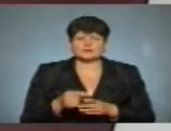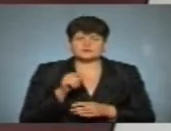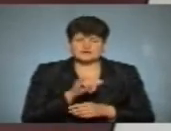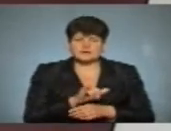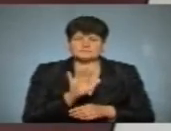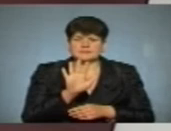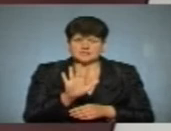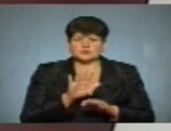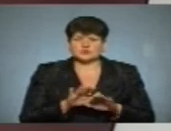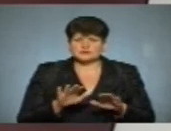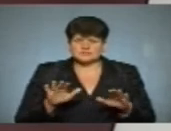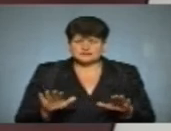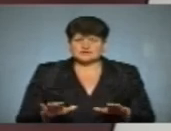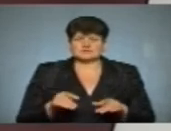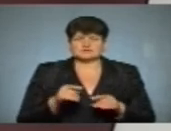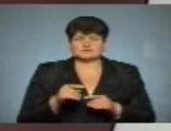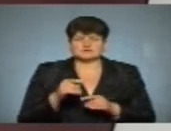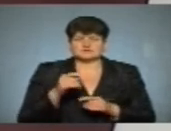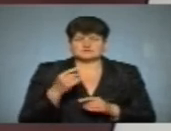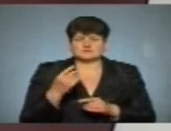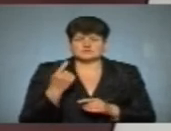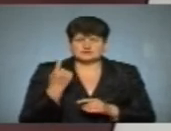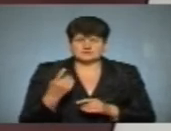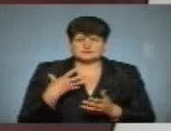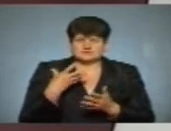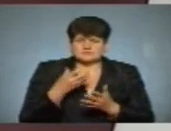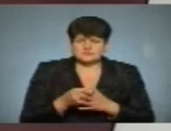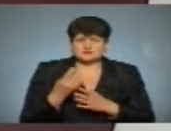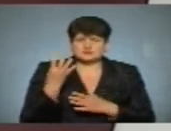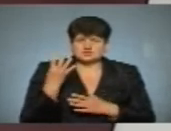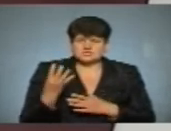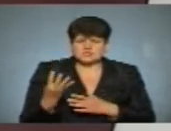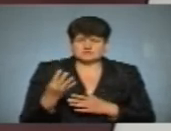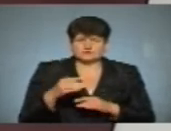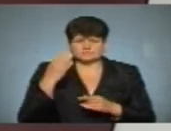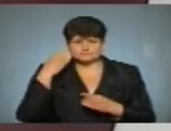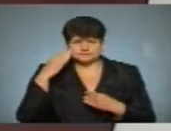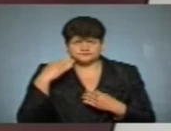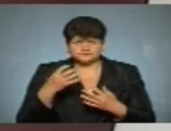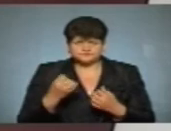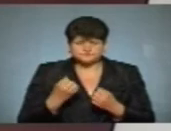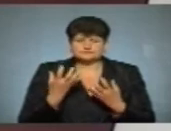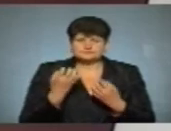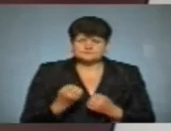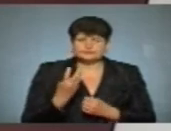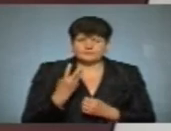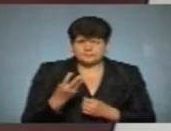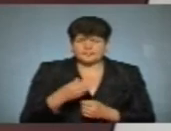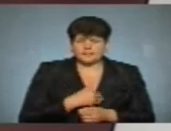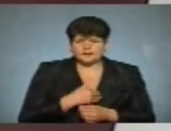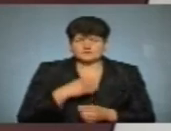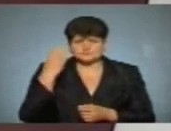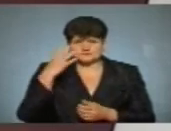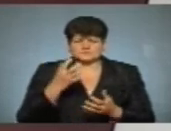Зараз всиновлюють ще трьох, тому держава надала їм будинок у Великій Березовиці Тернопільського району. Новий будинок сім'я Гуменюків